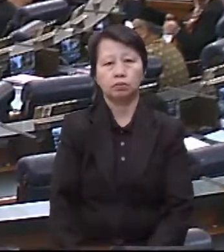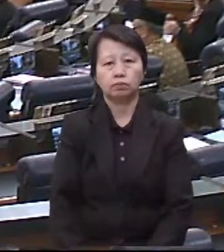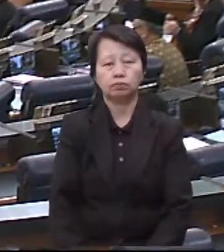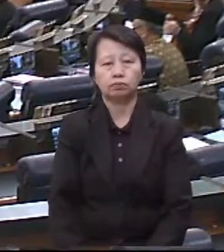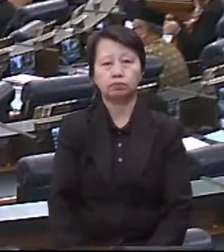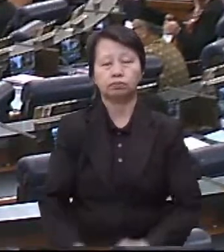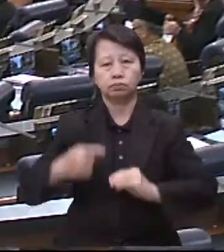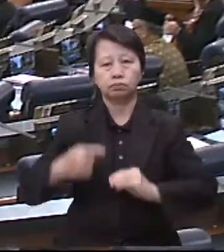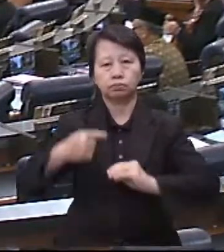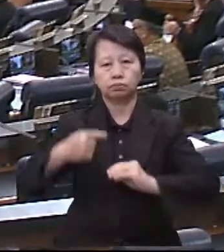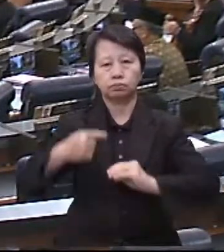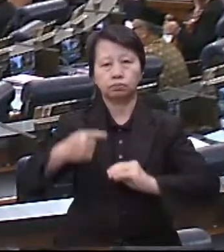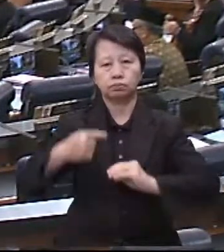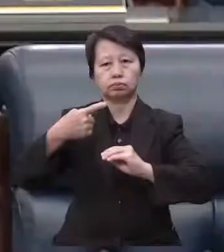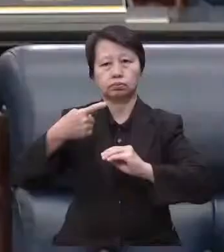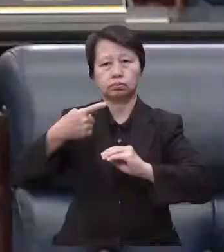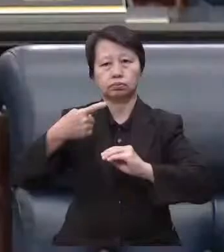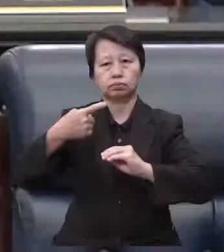Berkaitan